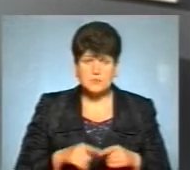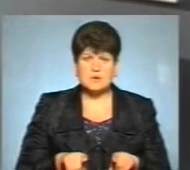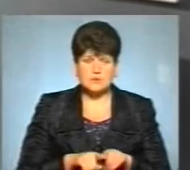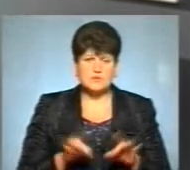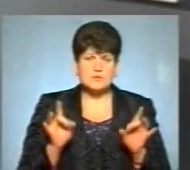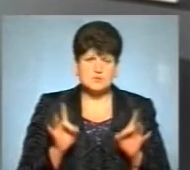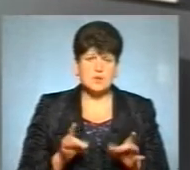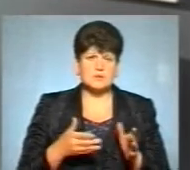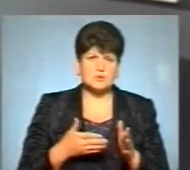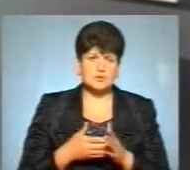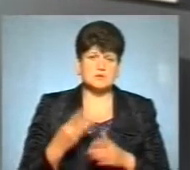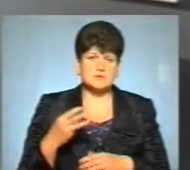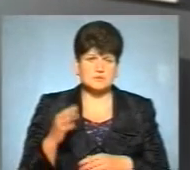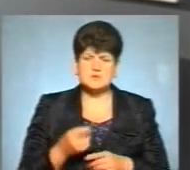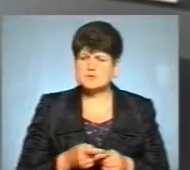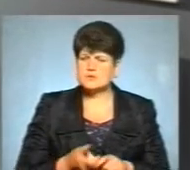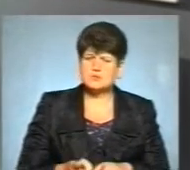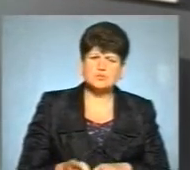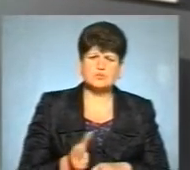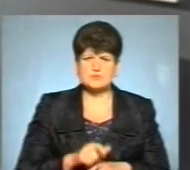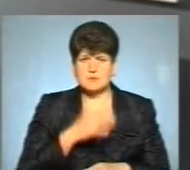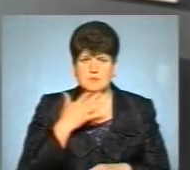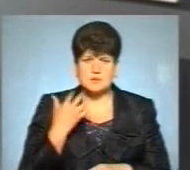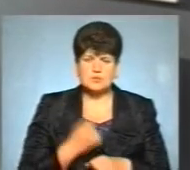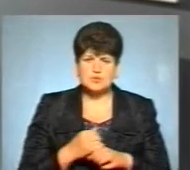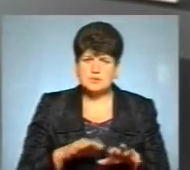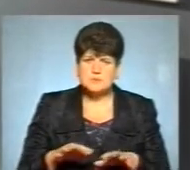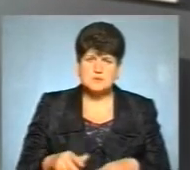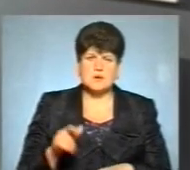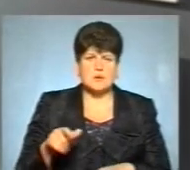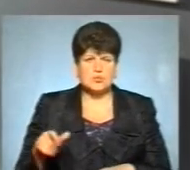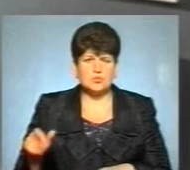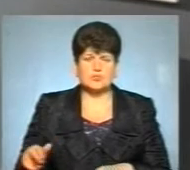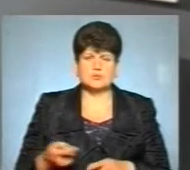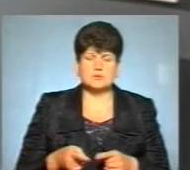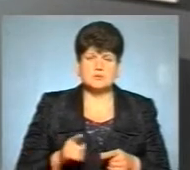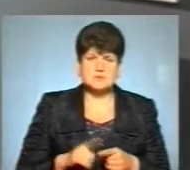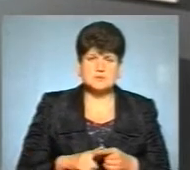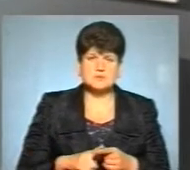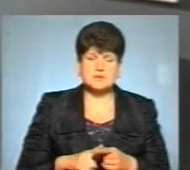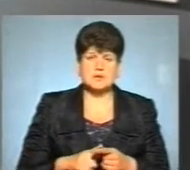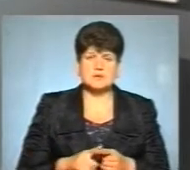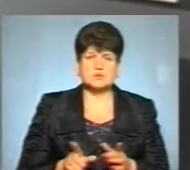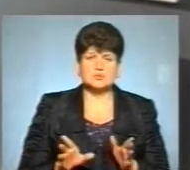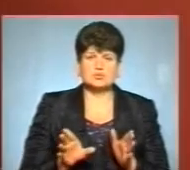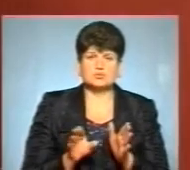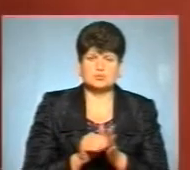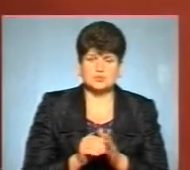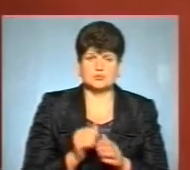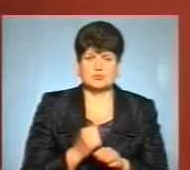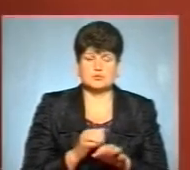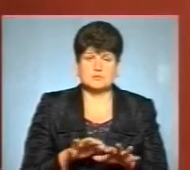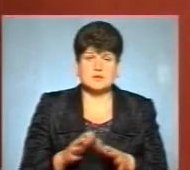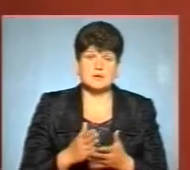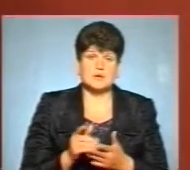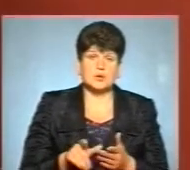до 30% – це дуже багато. Це додатку, це робочі місця, це люди, це відповідно не тільки, це супутні додаткові робочі місця. Через те, що